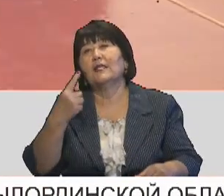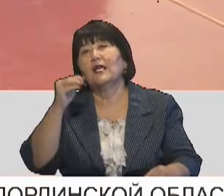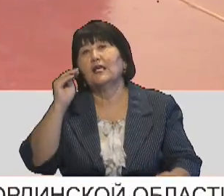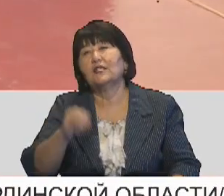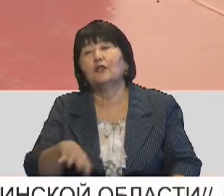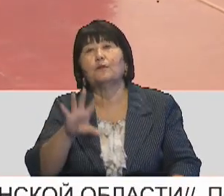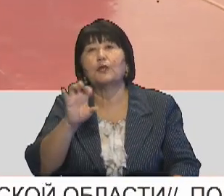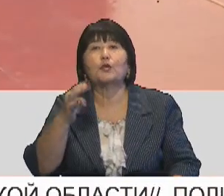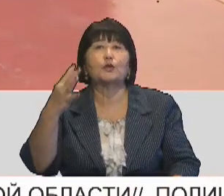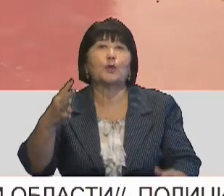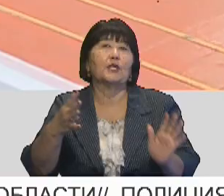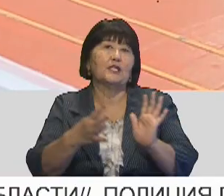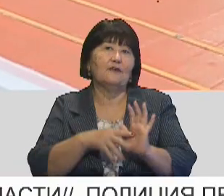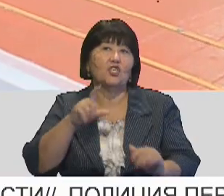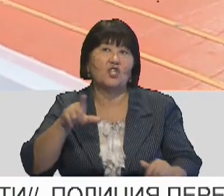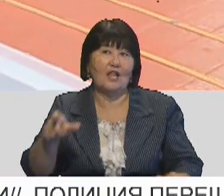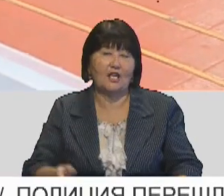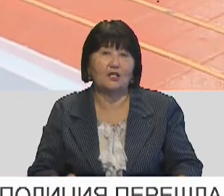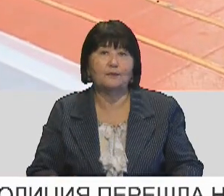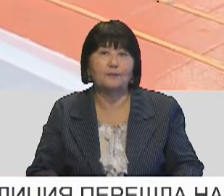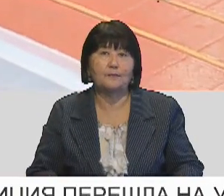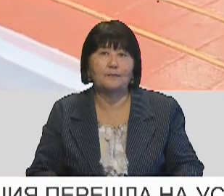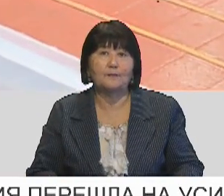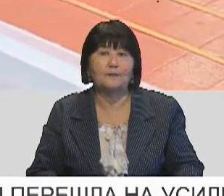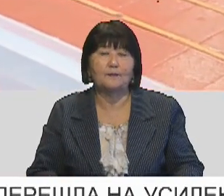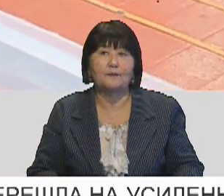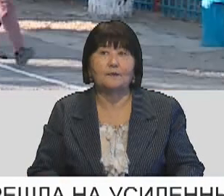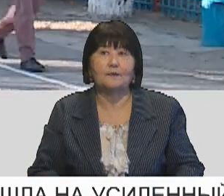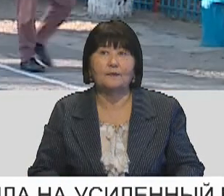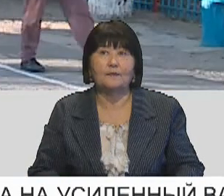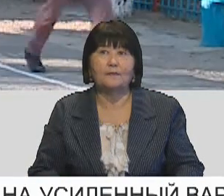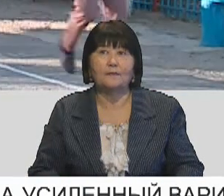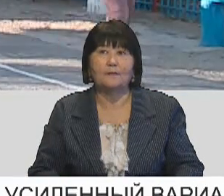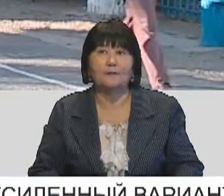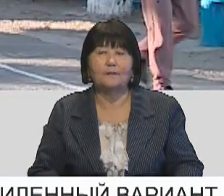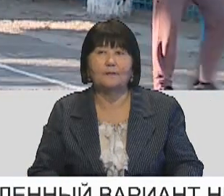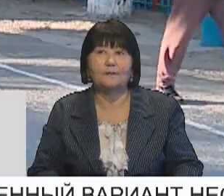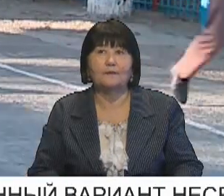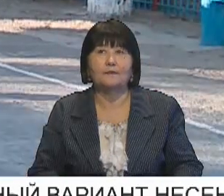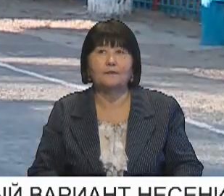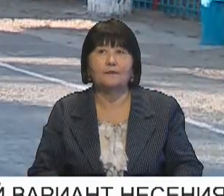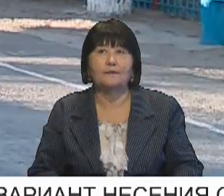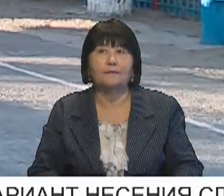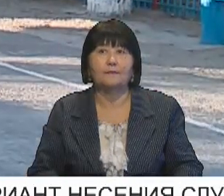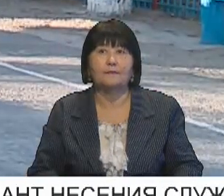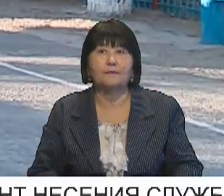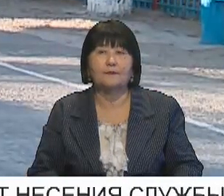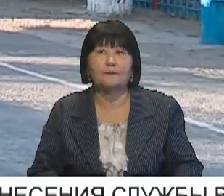21 549 человек. Галымжан Жумназар, Акимжан Жултаев, Галымжан Кожаков, Жапагат Жапаспай, телеканал Кызылорда.